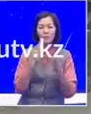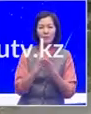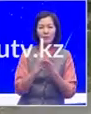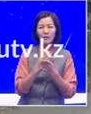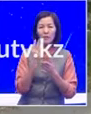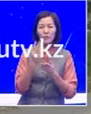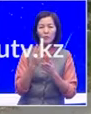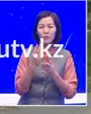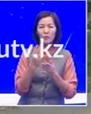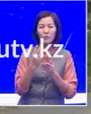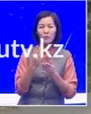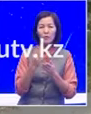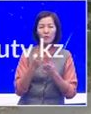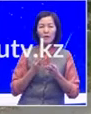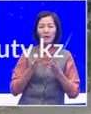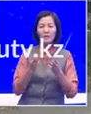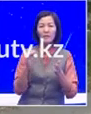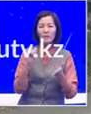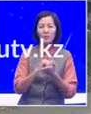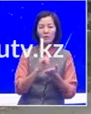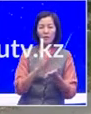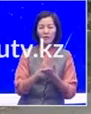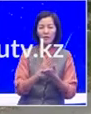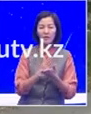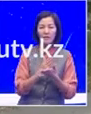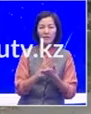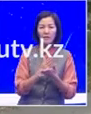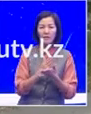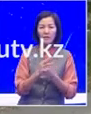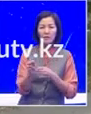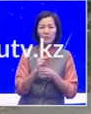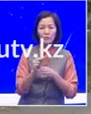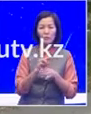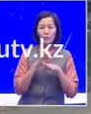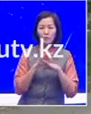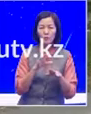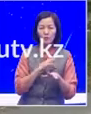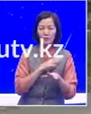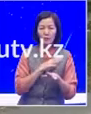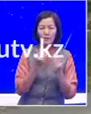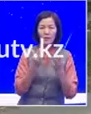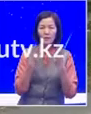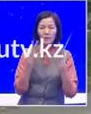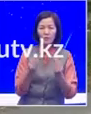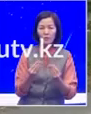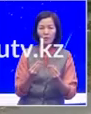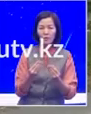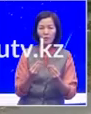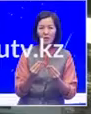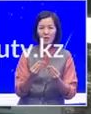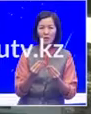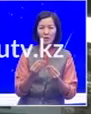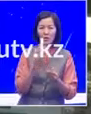Оның төртеуінде жаңа автономды қазандықтар орнатылған. Ол қазандықтардың барлығы жаңа жөндеу жұмыстарынан өткізіліп, қазіргі кезде от жағылып